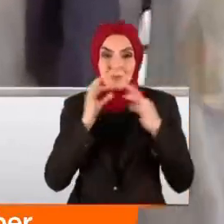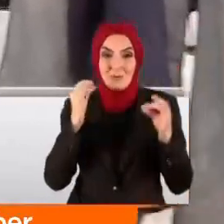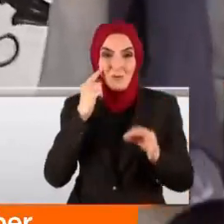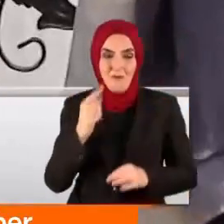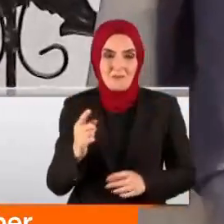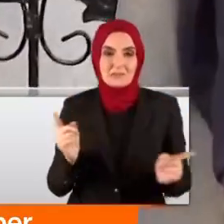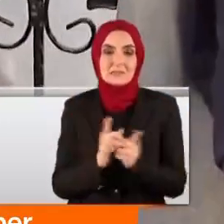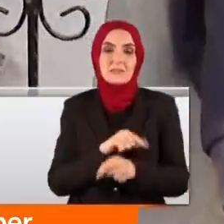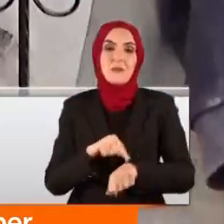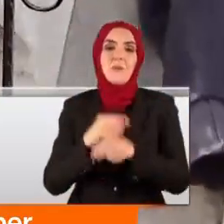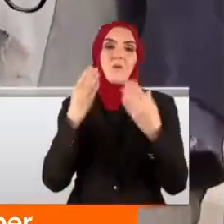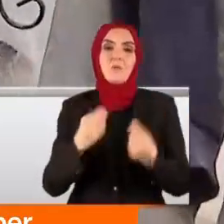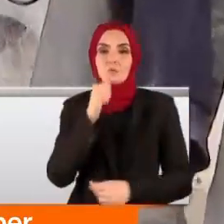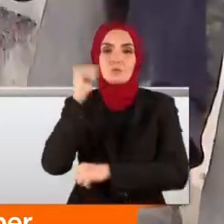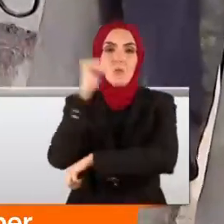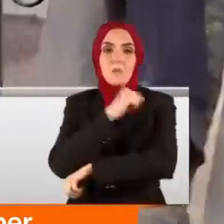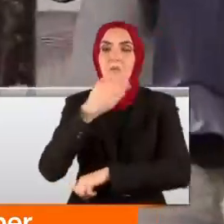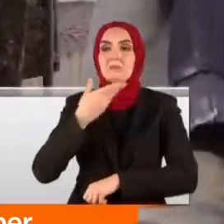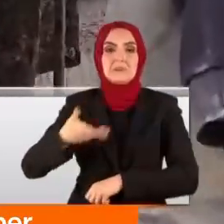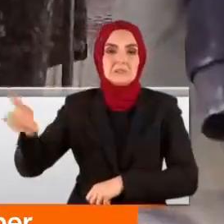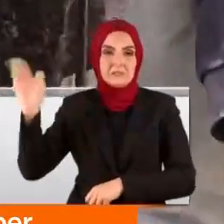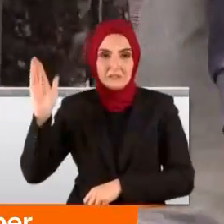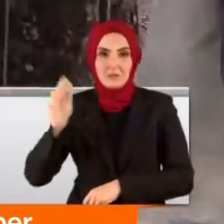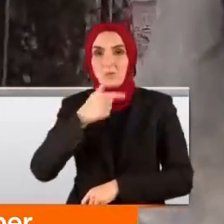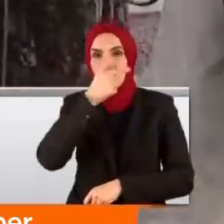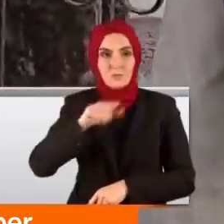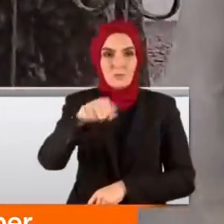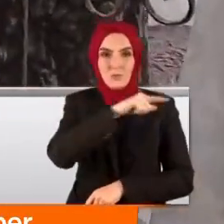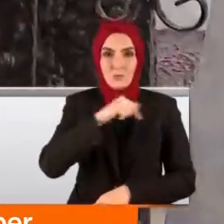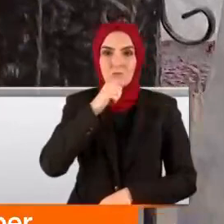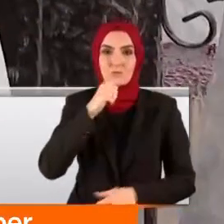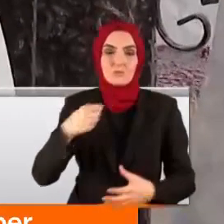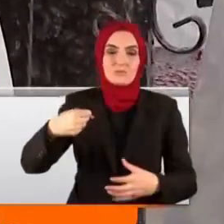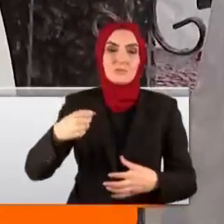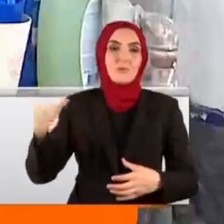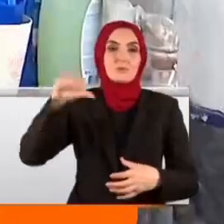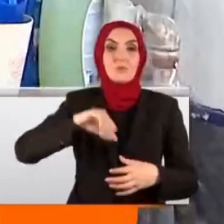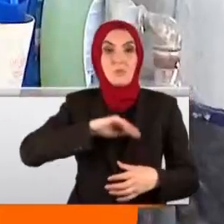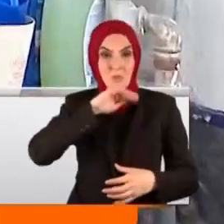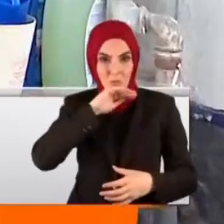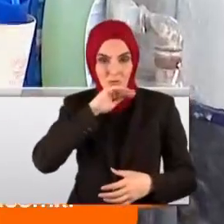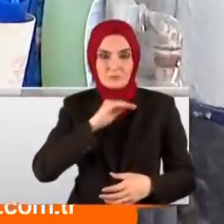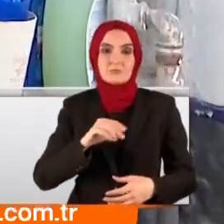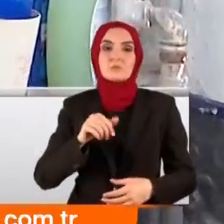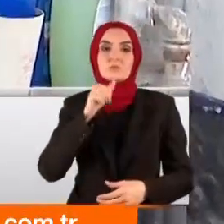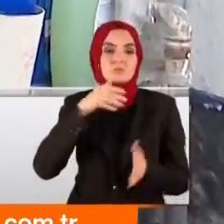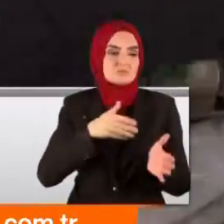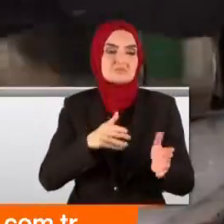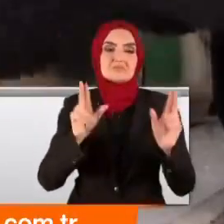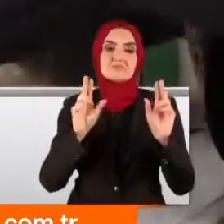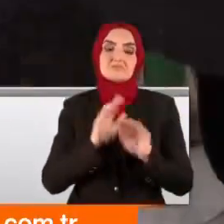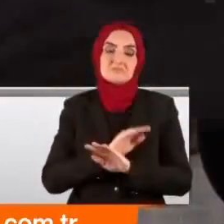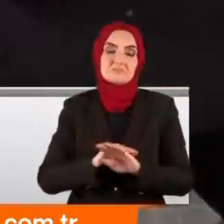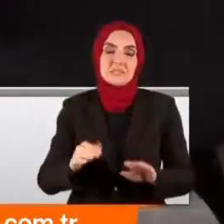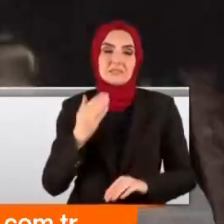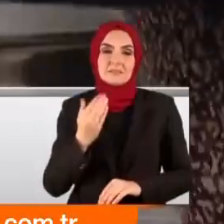gitti. Köylüler de bidonları doldurunca musluklardan şu anda bir damla bile su gelmiyor. Üstelik tek sorunları da bu değil.